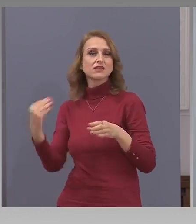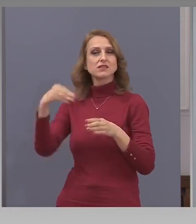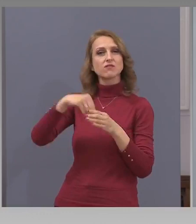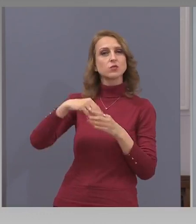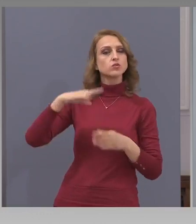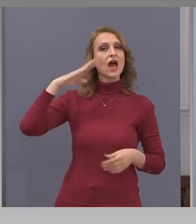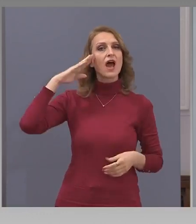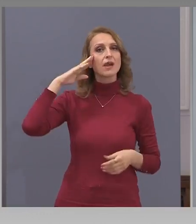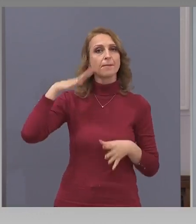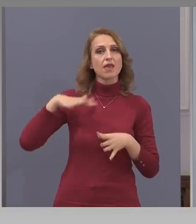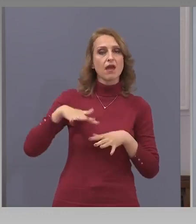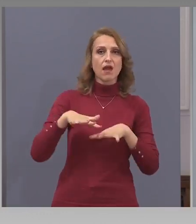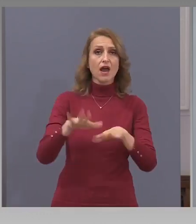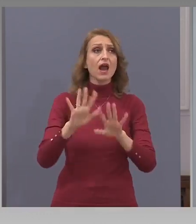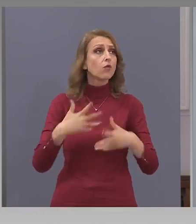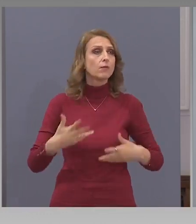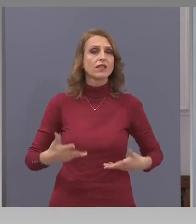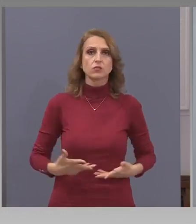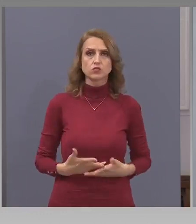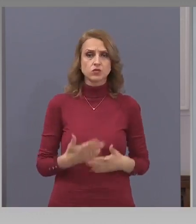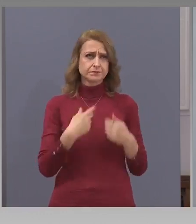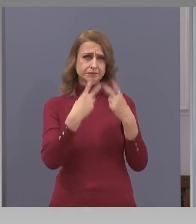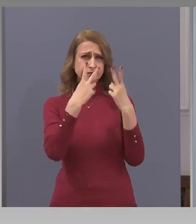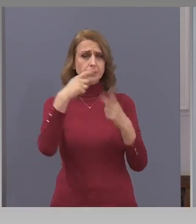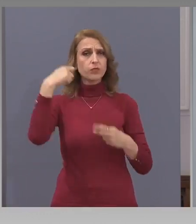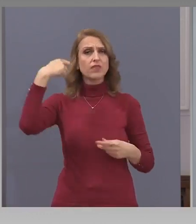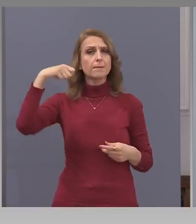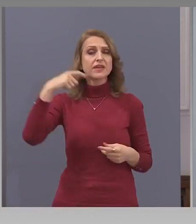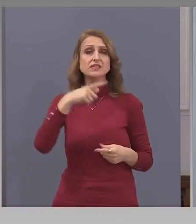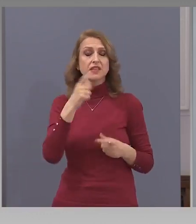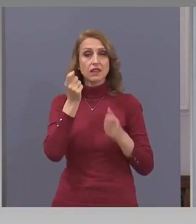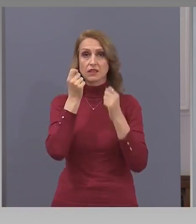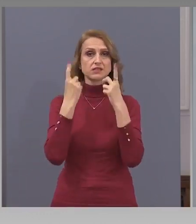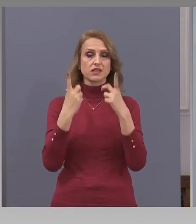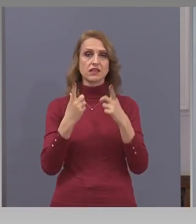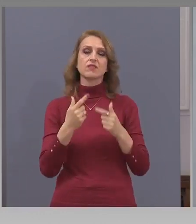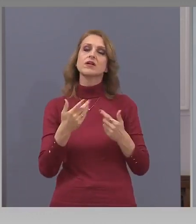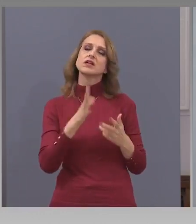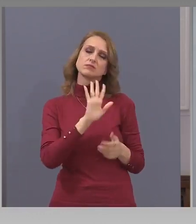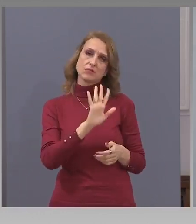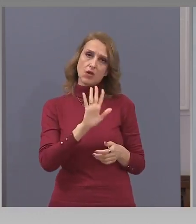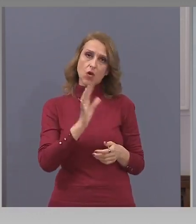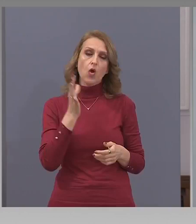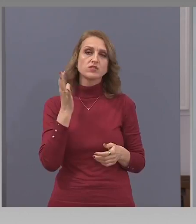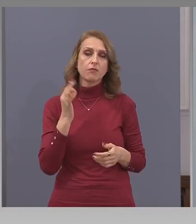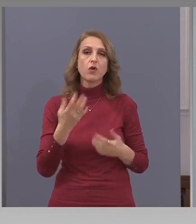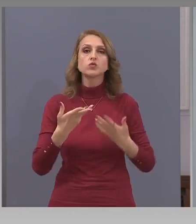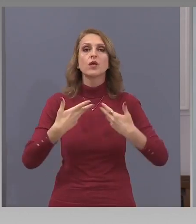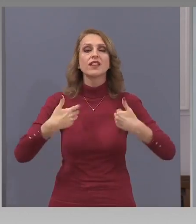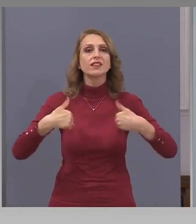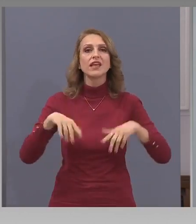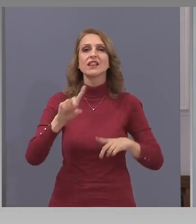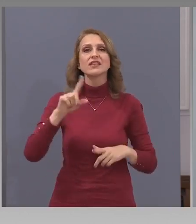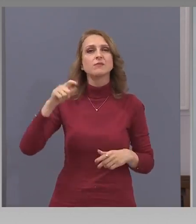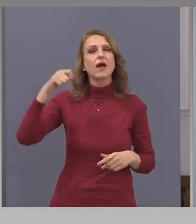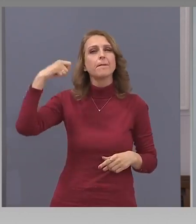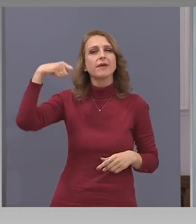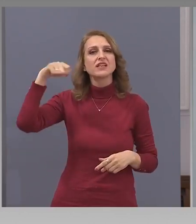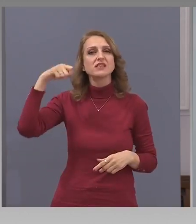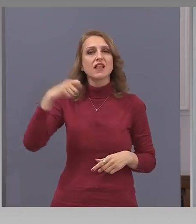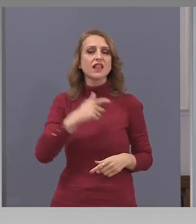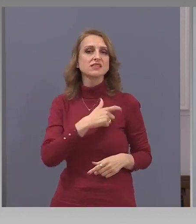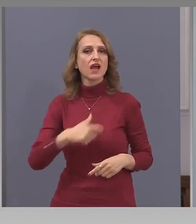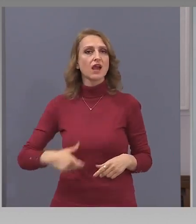че ли изненадан, че главнокомандващият... Ние сме парламентарна република, госпожо. Но... Парламента решава.